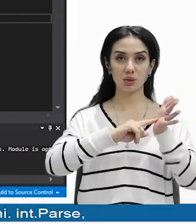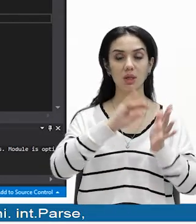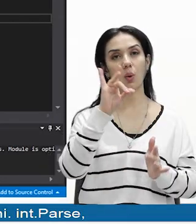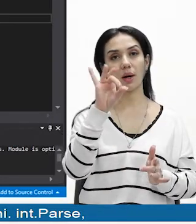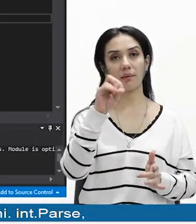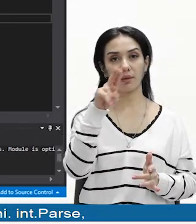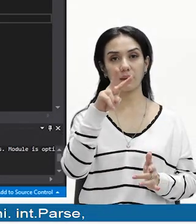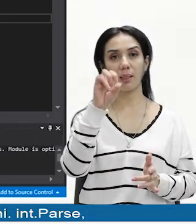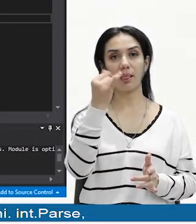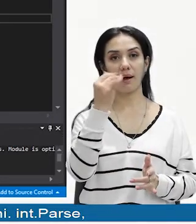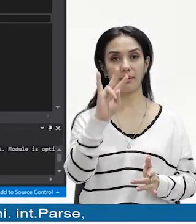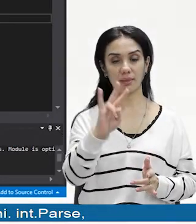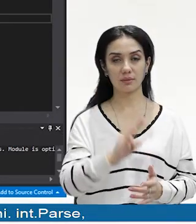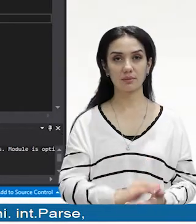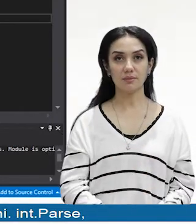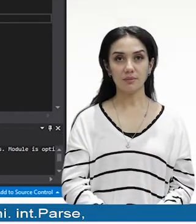console.readline.